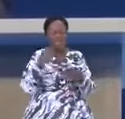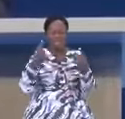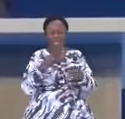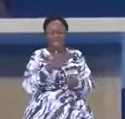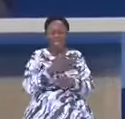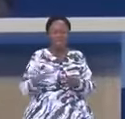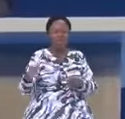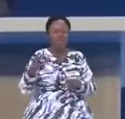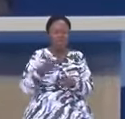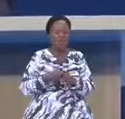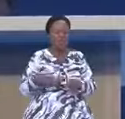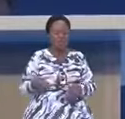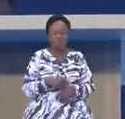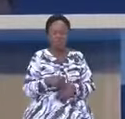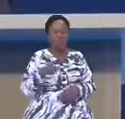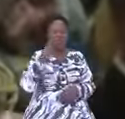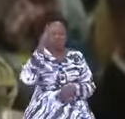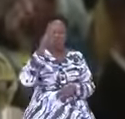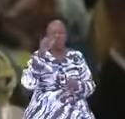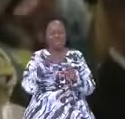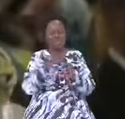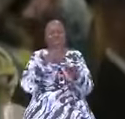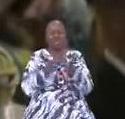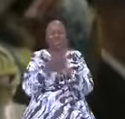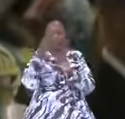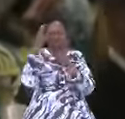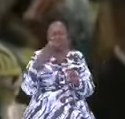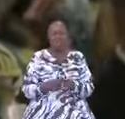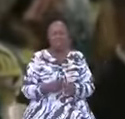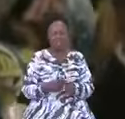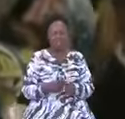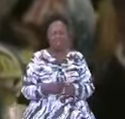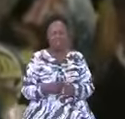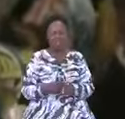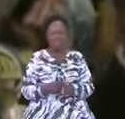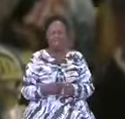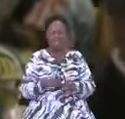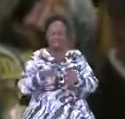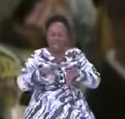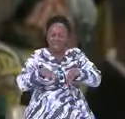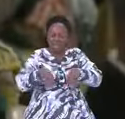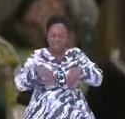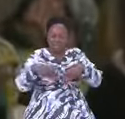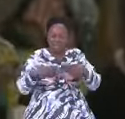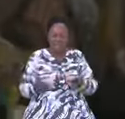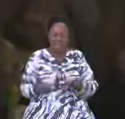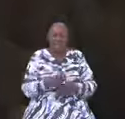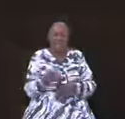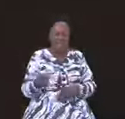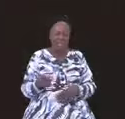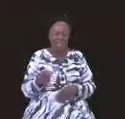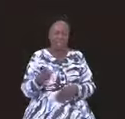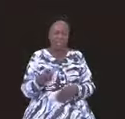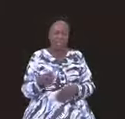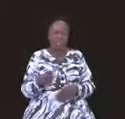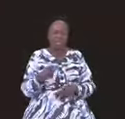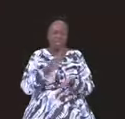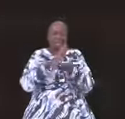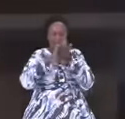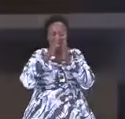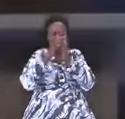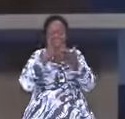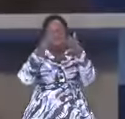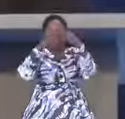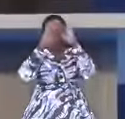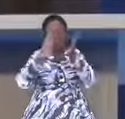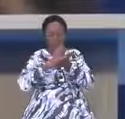nom de jésus dans le pardon et la paix dans le que maintenant même si je